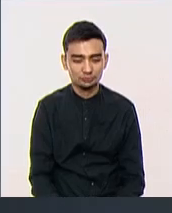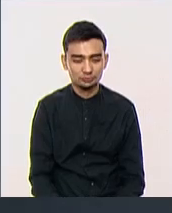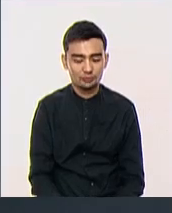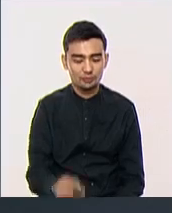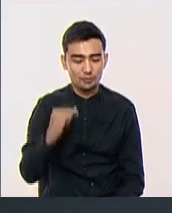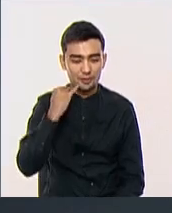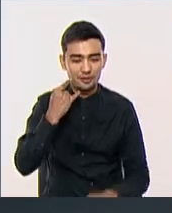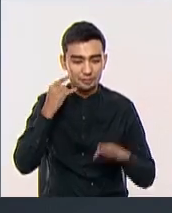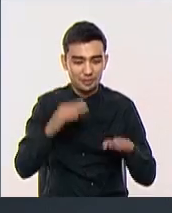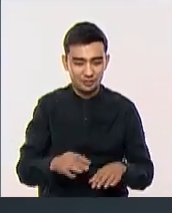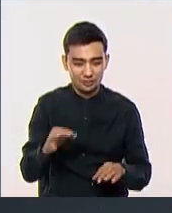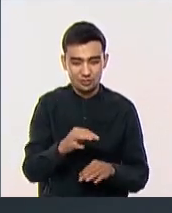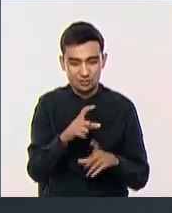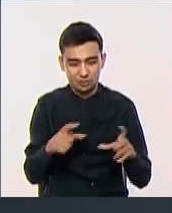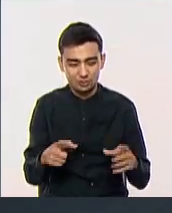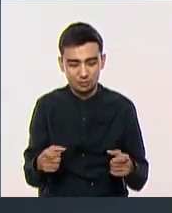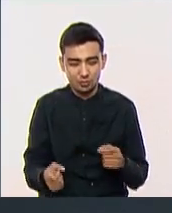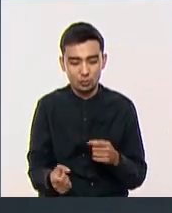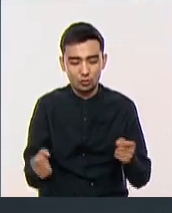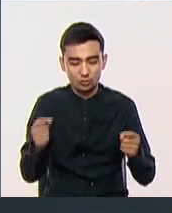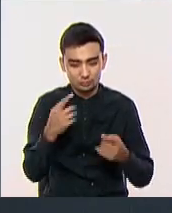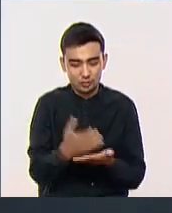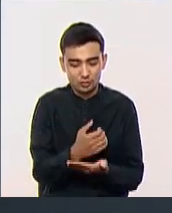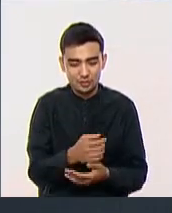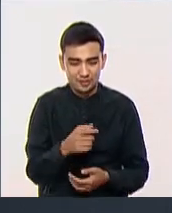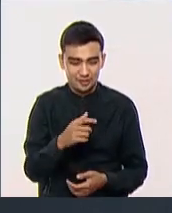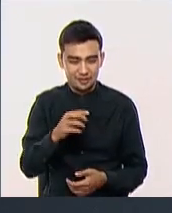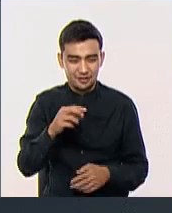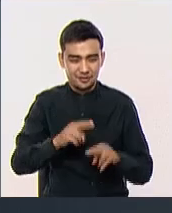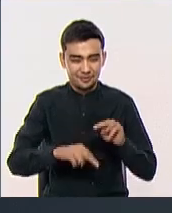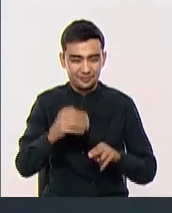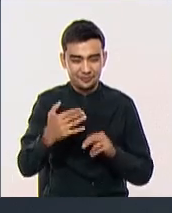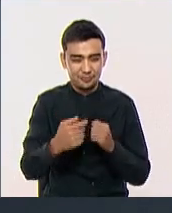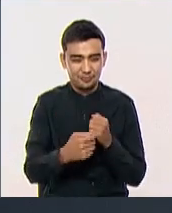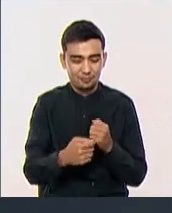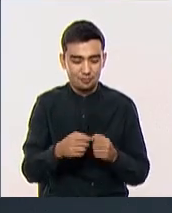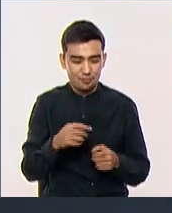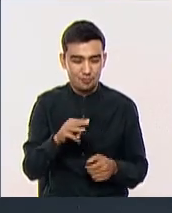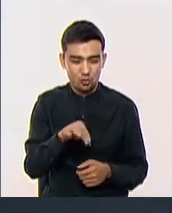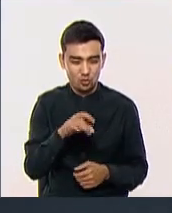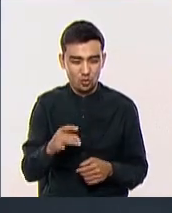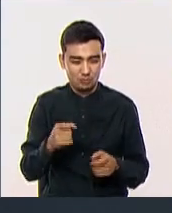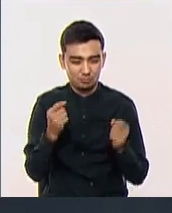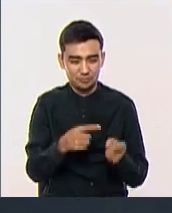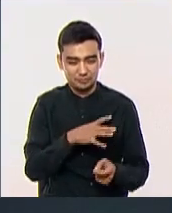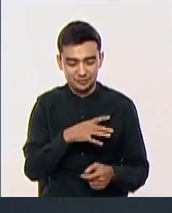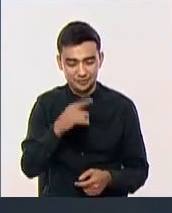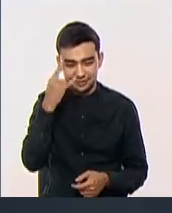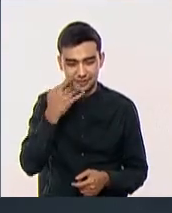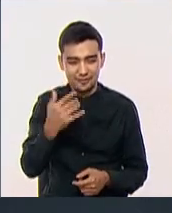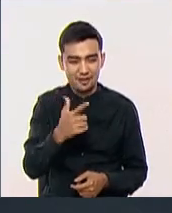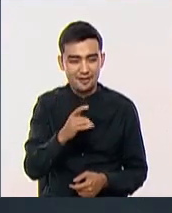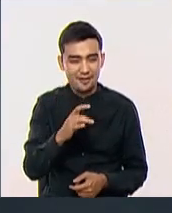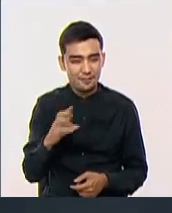В Павлодаре экологи обнаружили на свалке строительного мусора государственную символику – герб Казахстана. Сейчас стражи порядка уже